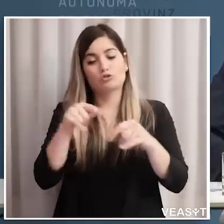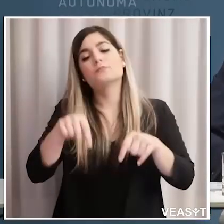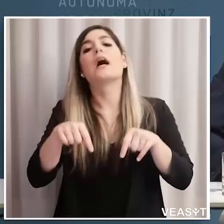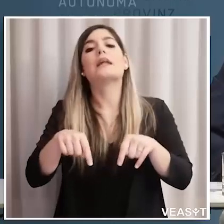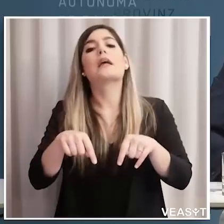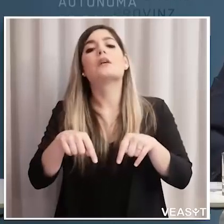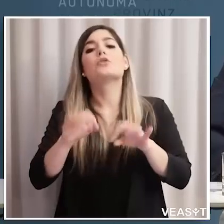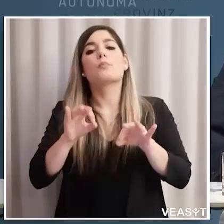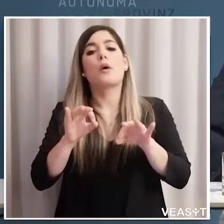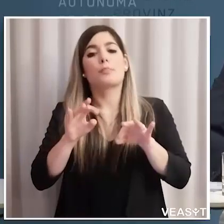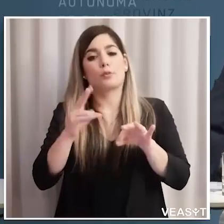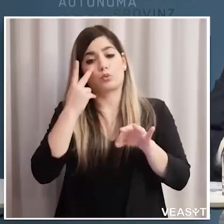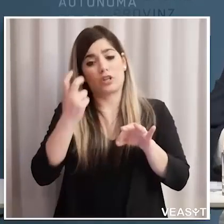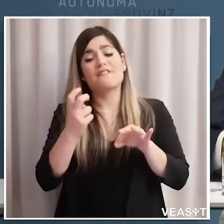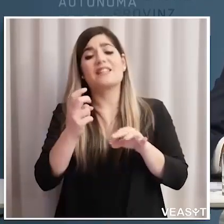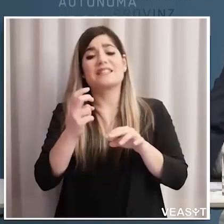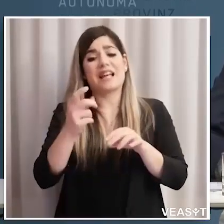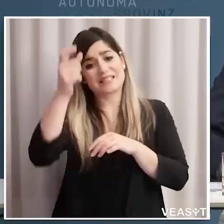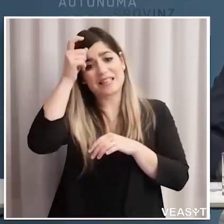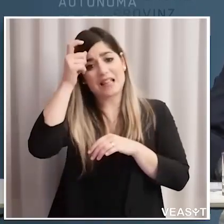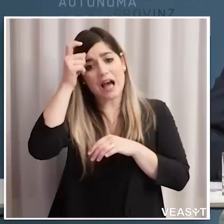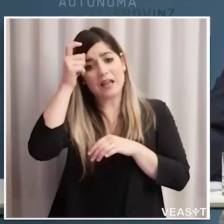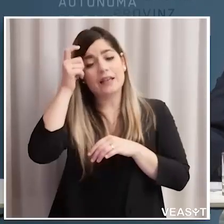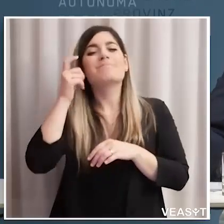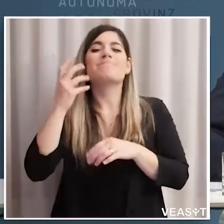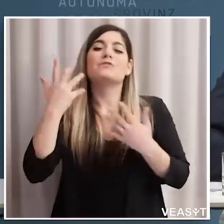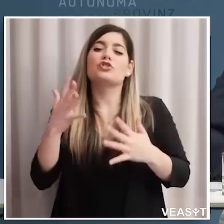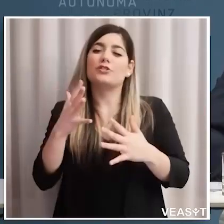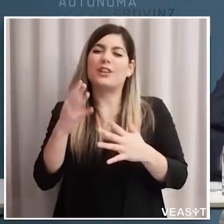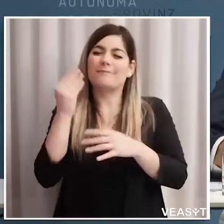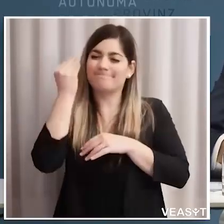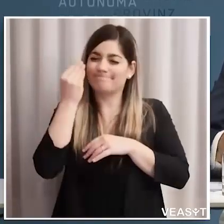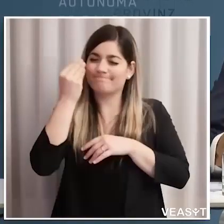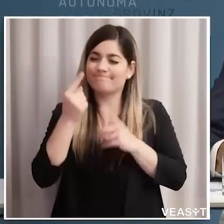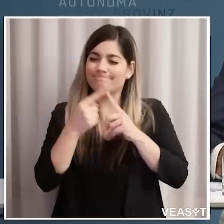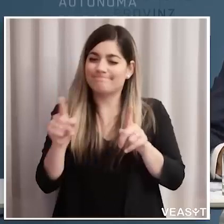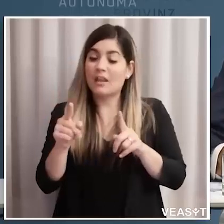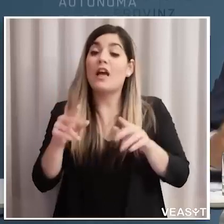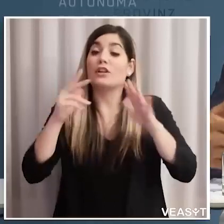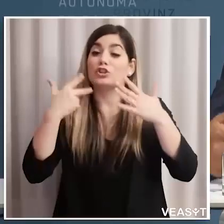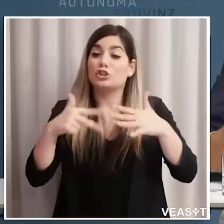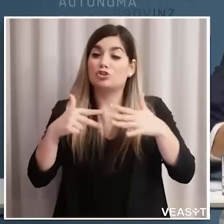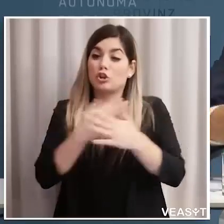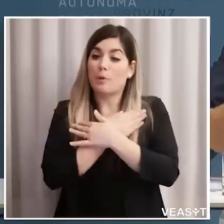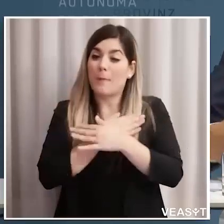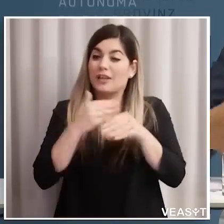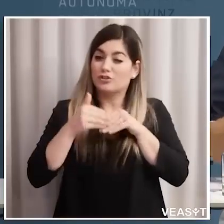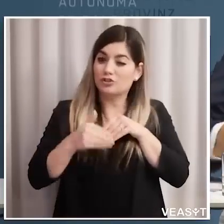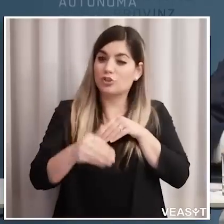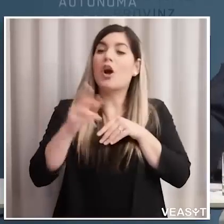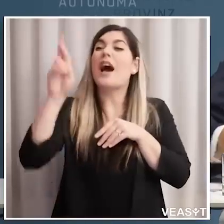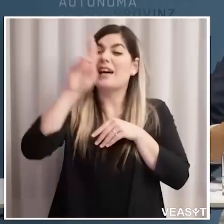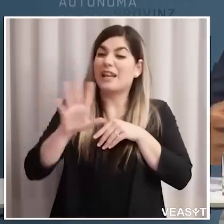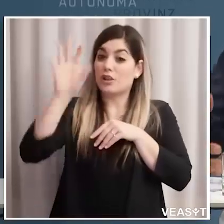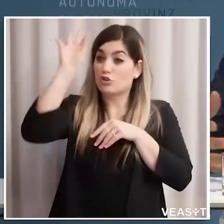Adesso anche a livello statale c'è comunque un ripensamento, sappiamo che è già stato annunciato che dal 18 maggio in poi comunque le regioni